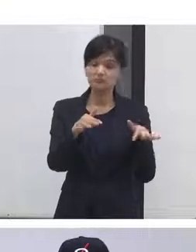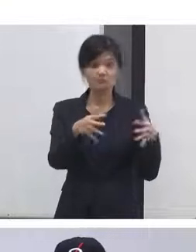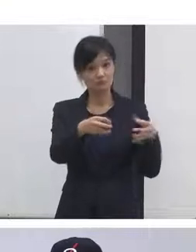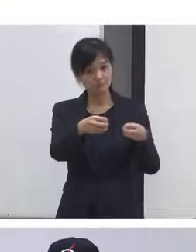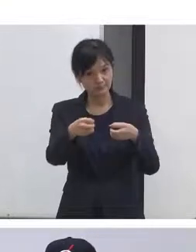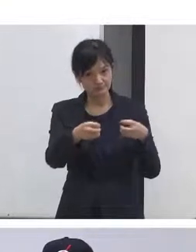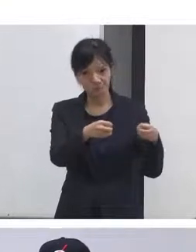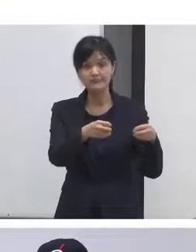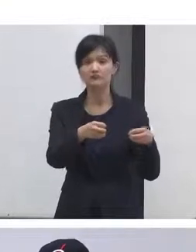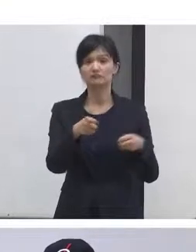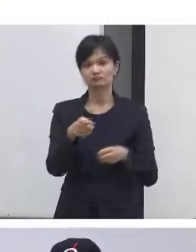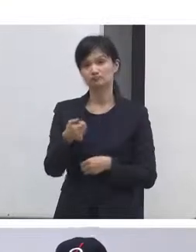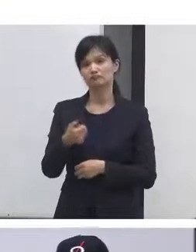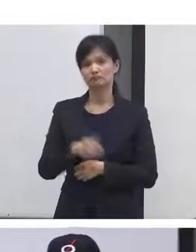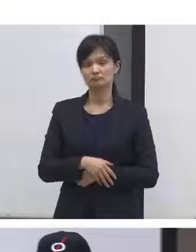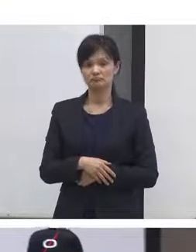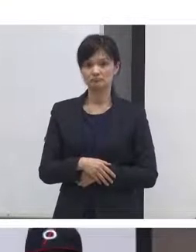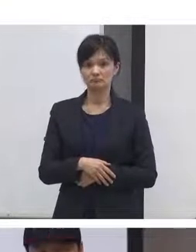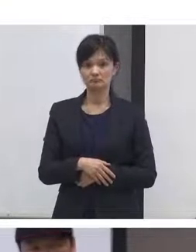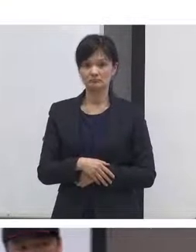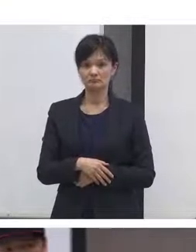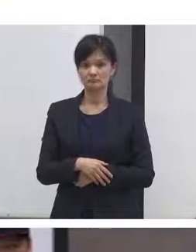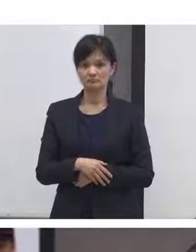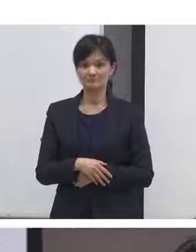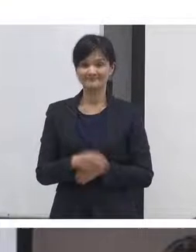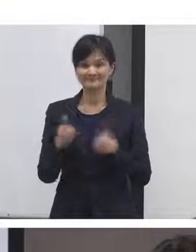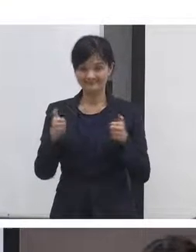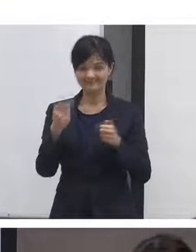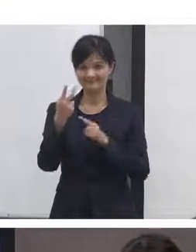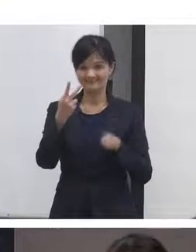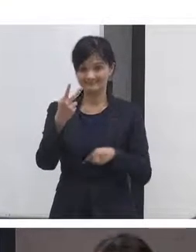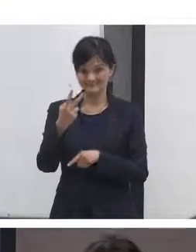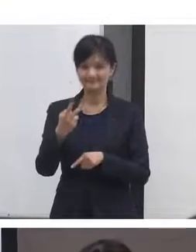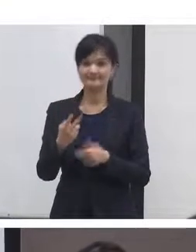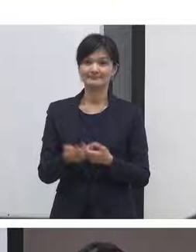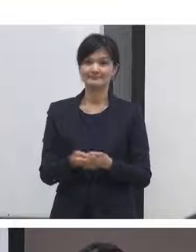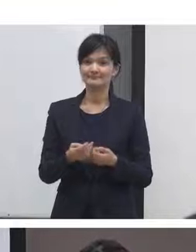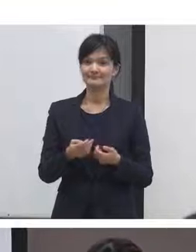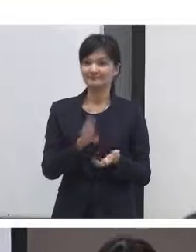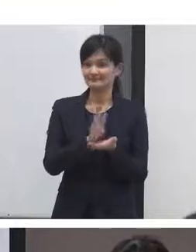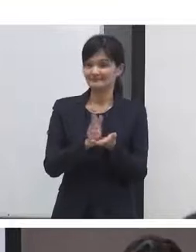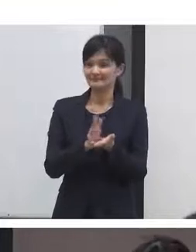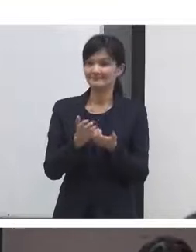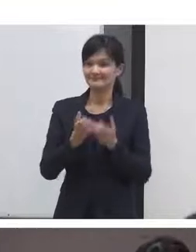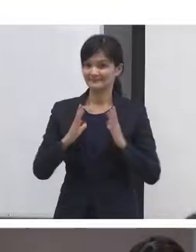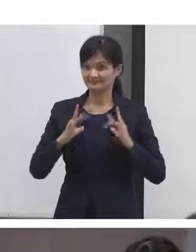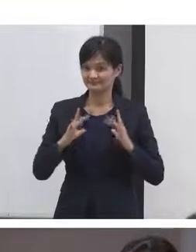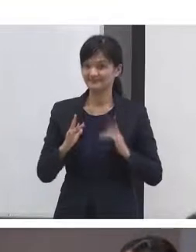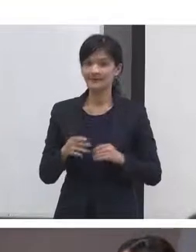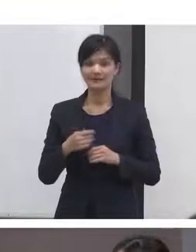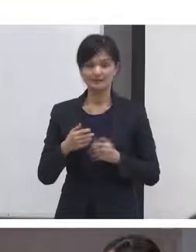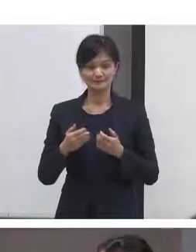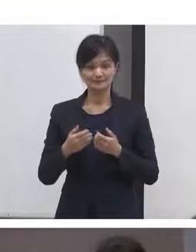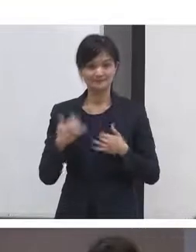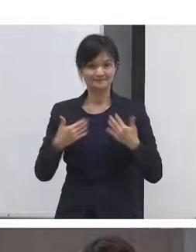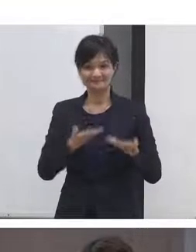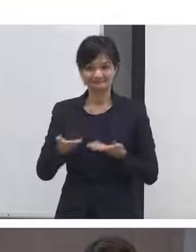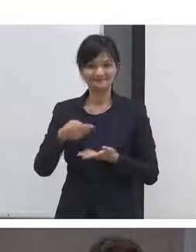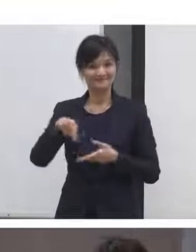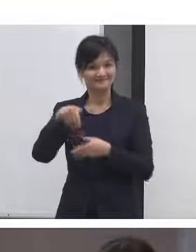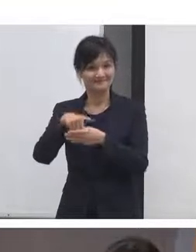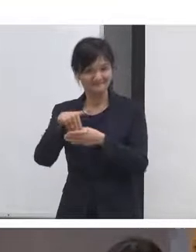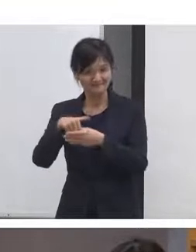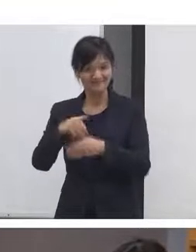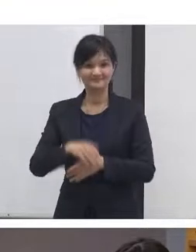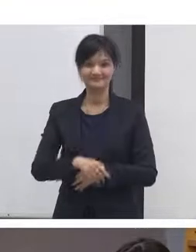的议题，大概是这样。 好，那非常谢谢两位，不管是分享 Uncomf 的资讯呢，欢迎大家去投票，还是说对于就是